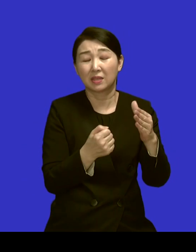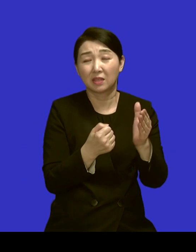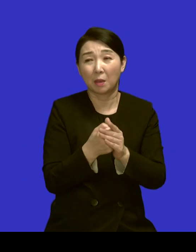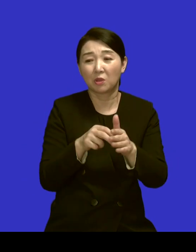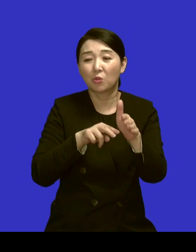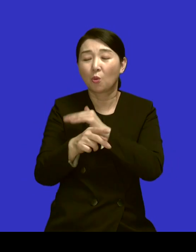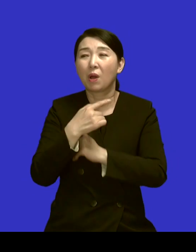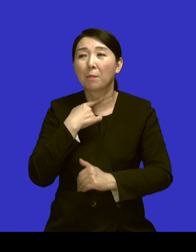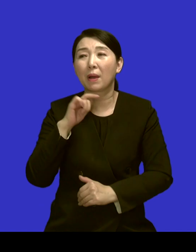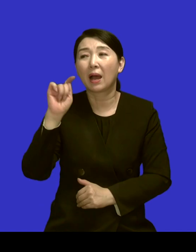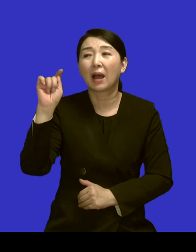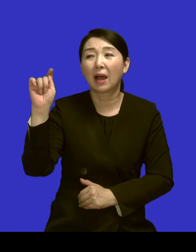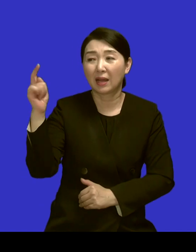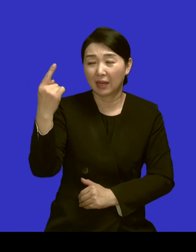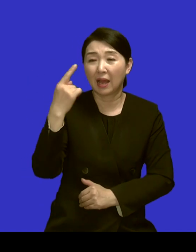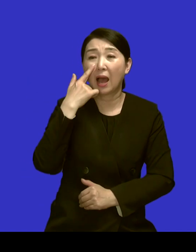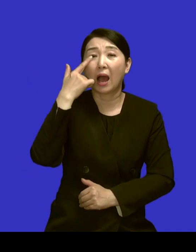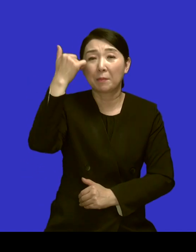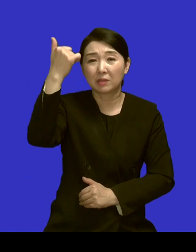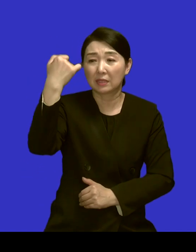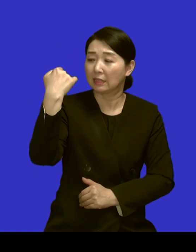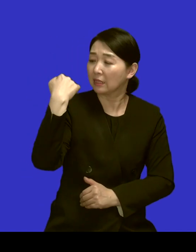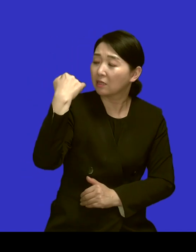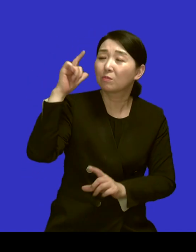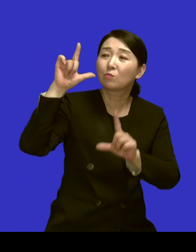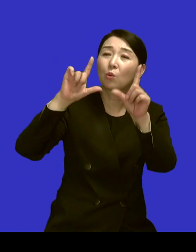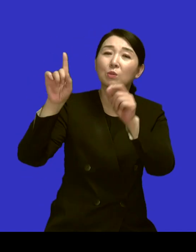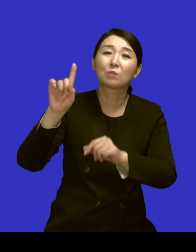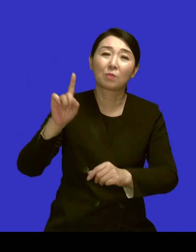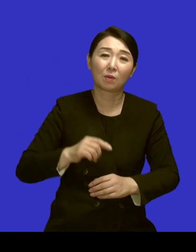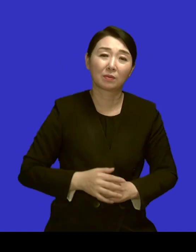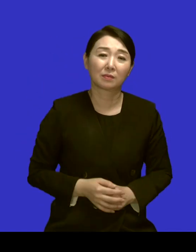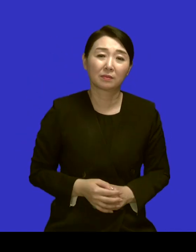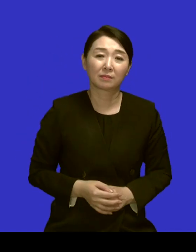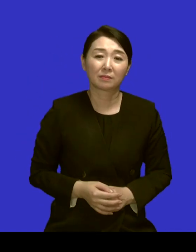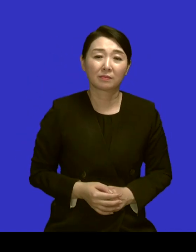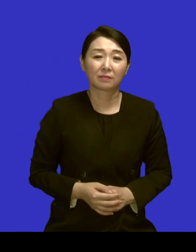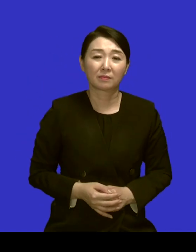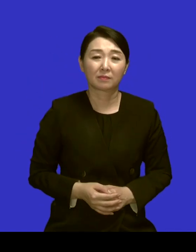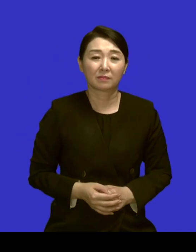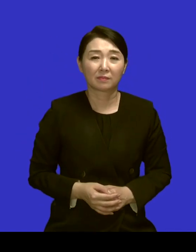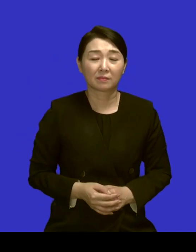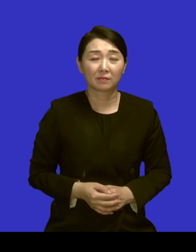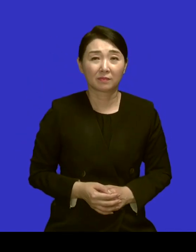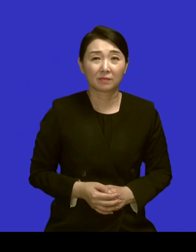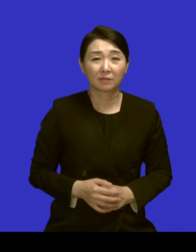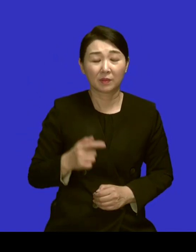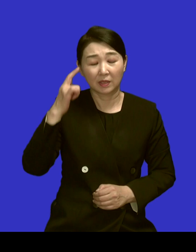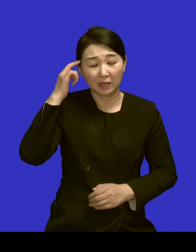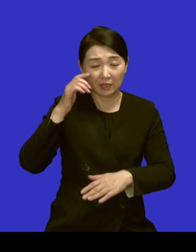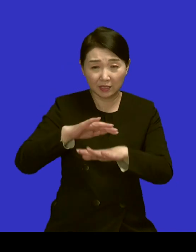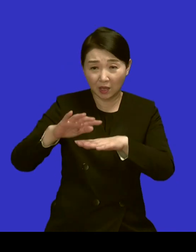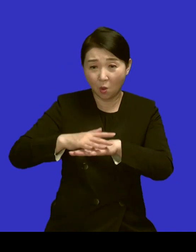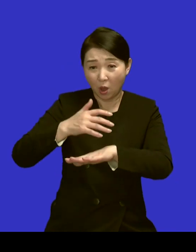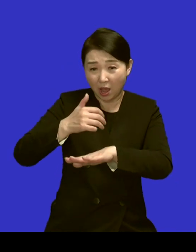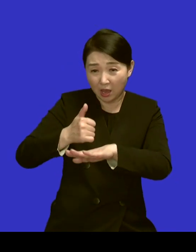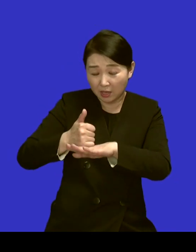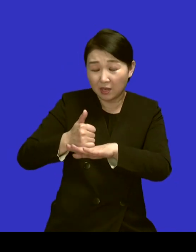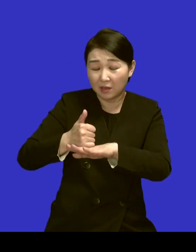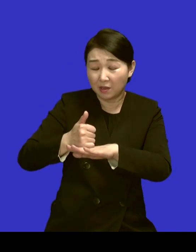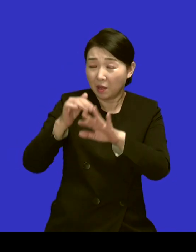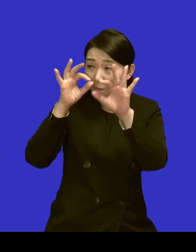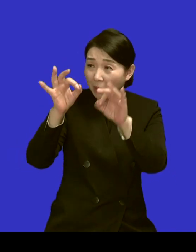등은 어땠을까라는 생각이 들더라고요. 그러니까 솔로몬이 봐왔던 아버지의 등은